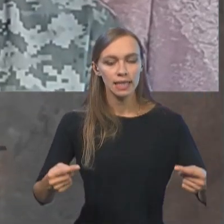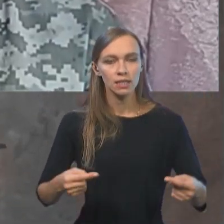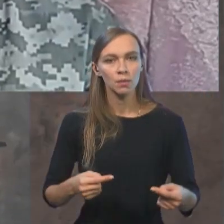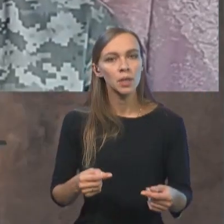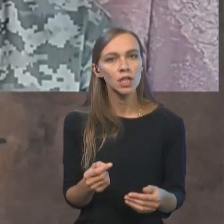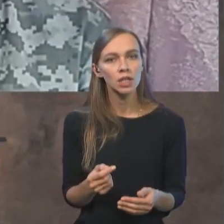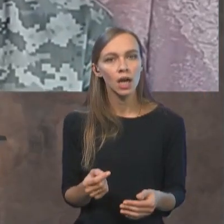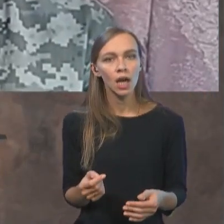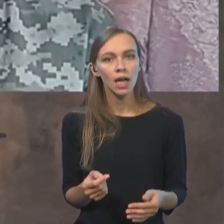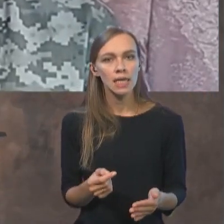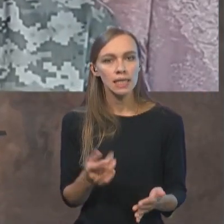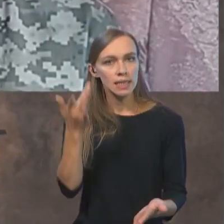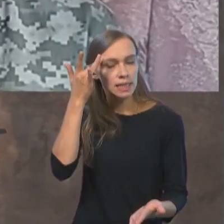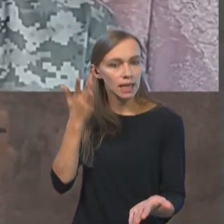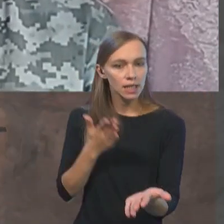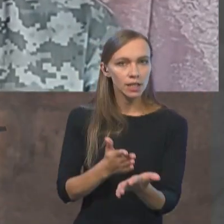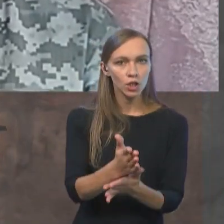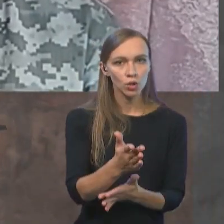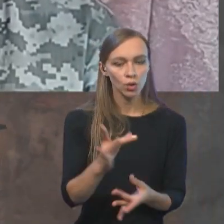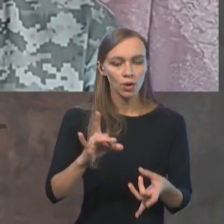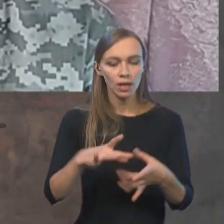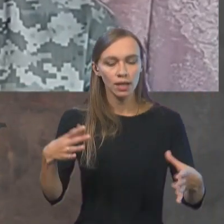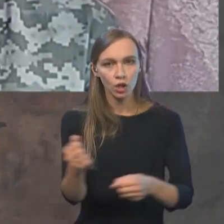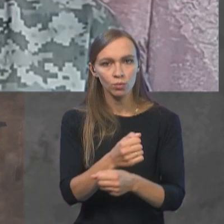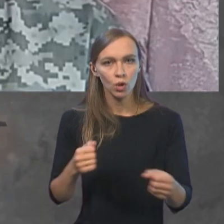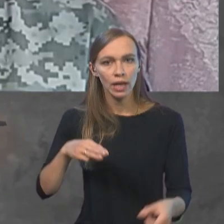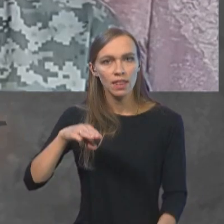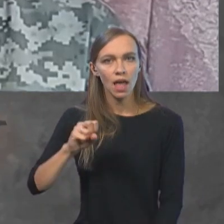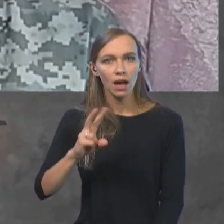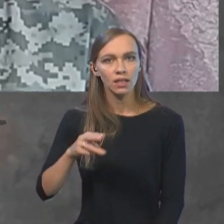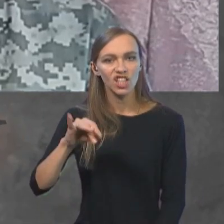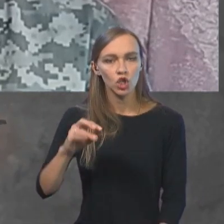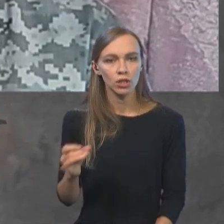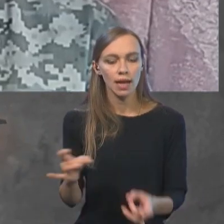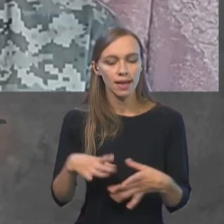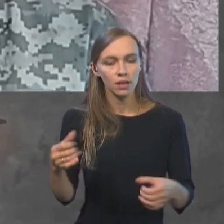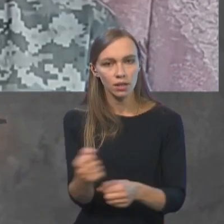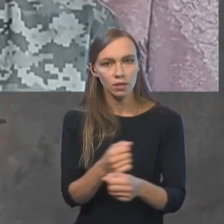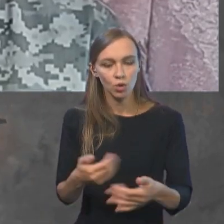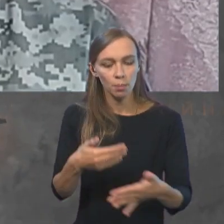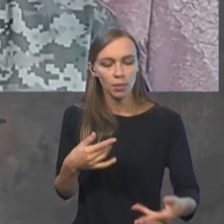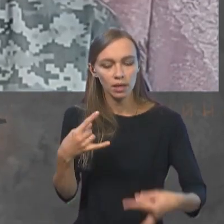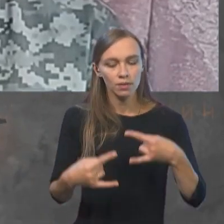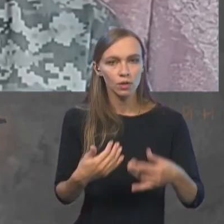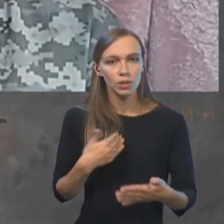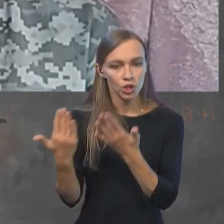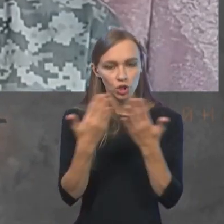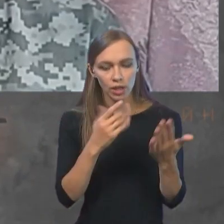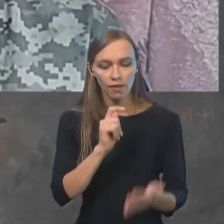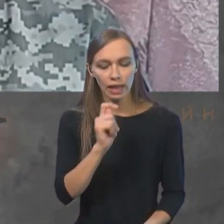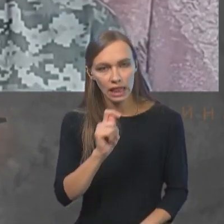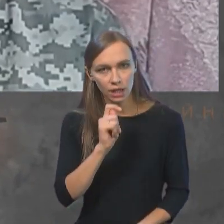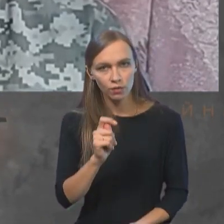ядерною зброєю і стратегічною ядерною зброєю. Щойно перед ефіром я читав таке інтерв'ю із